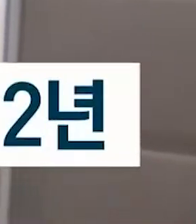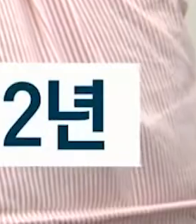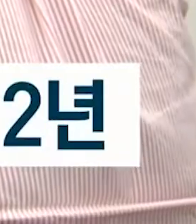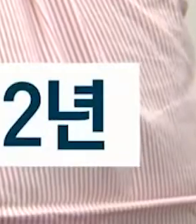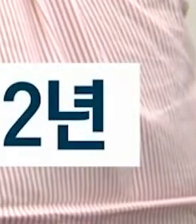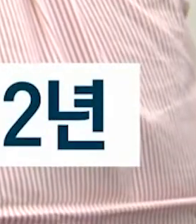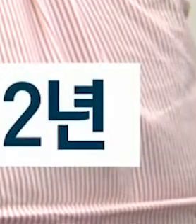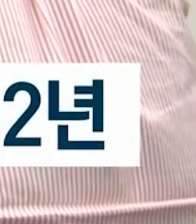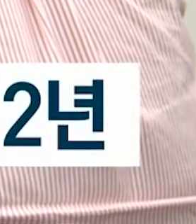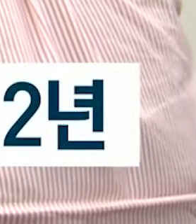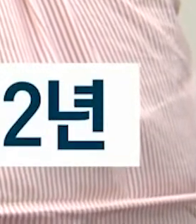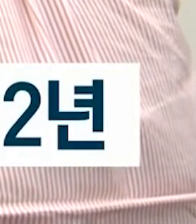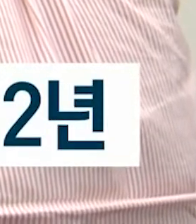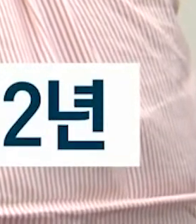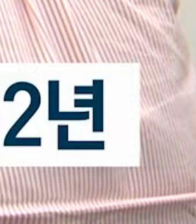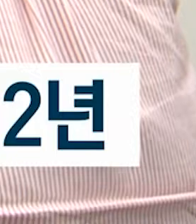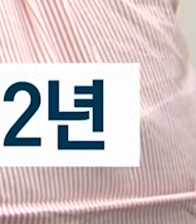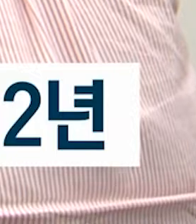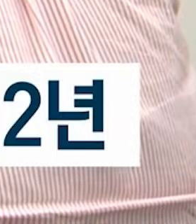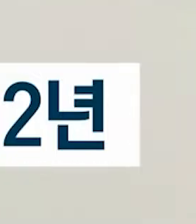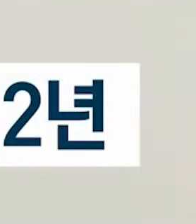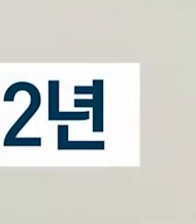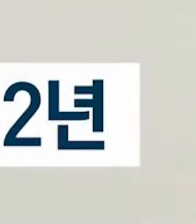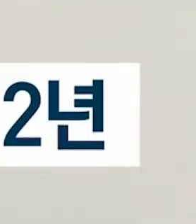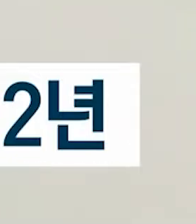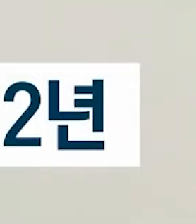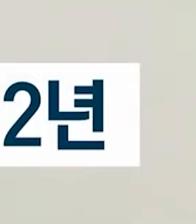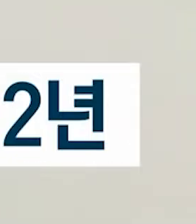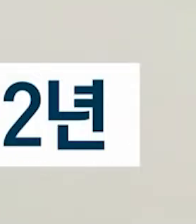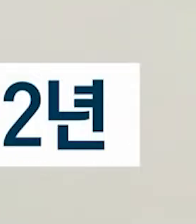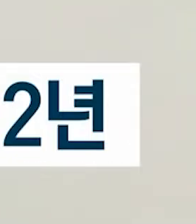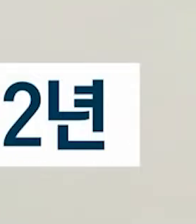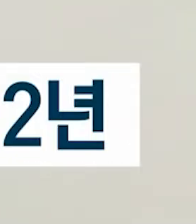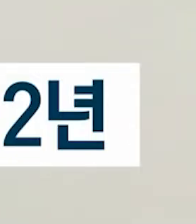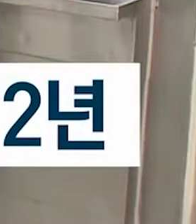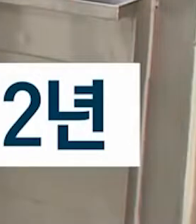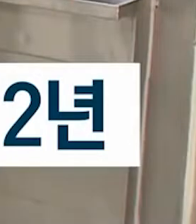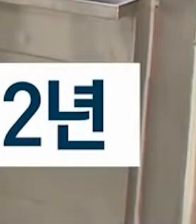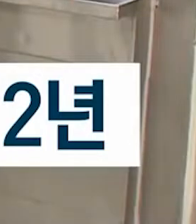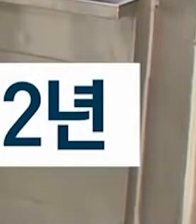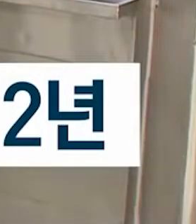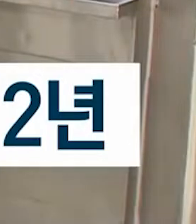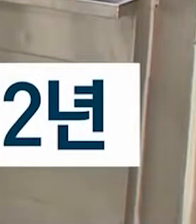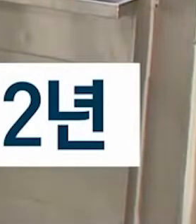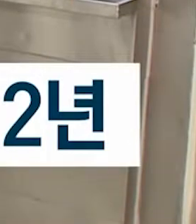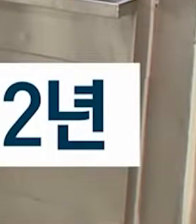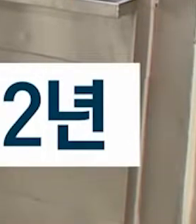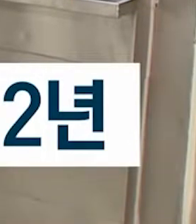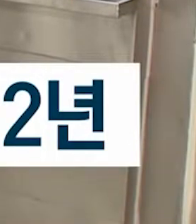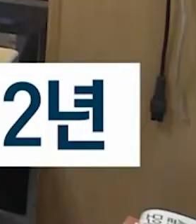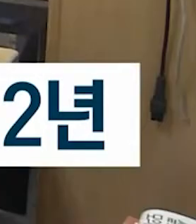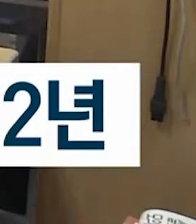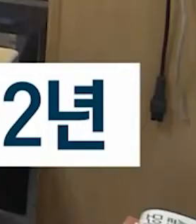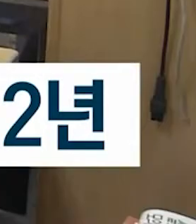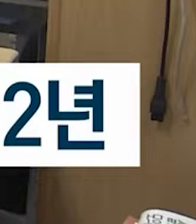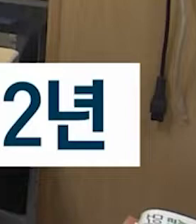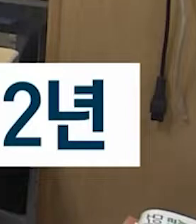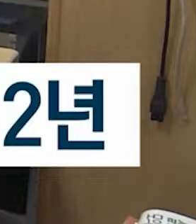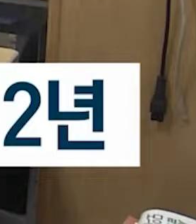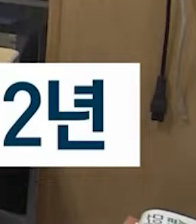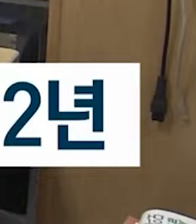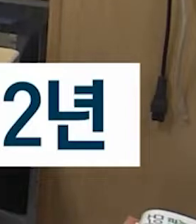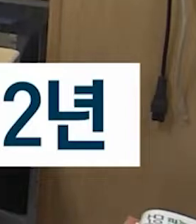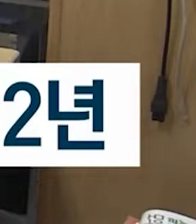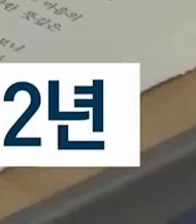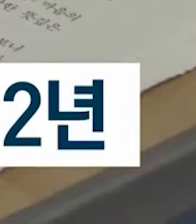12년 동안 광주 교육을 이끌었던 장위구 교육감도 오는 29일 임기를 마치게 되면서 촌지 근절에 대한 긍정적 평가와 성적 하락